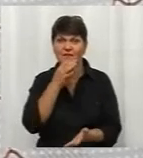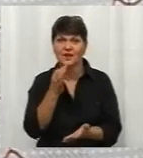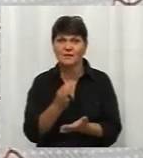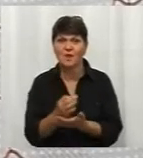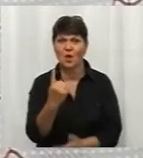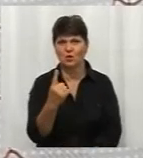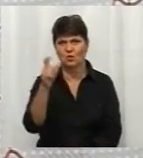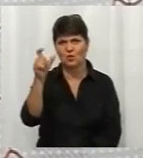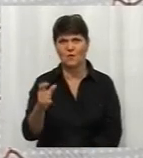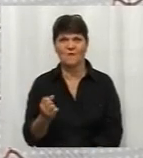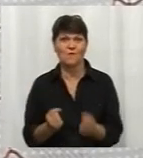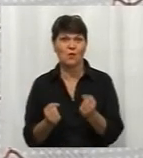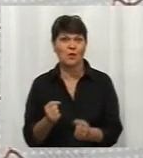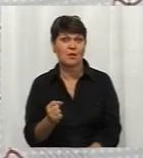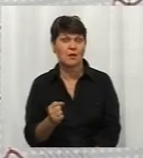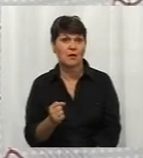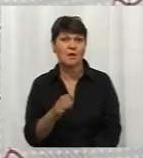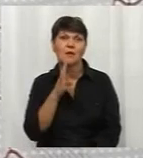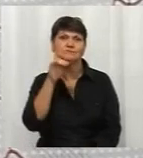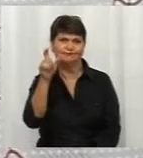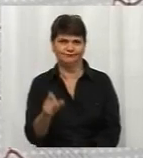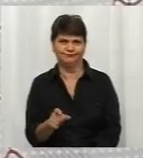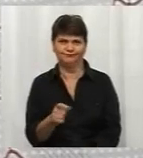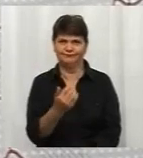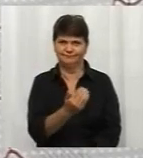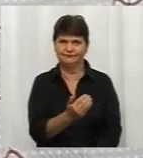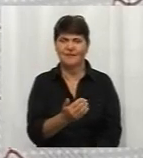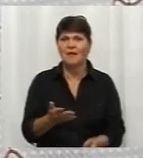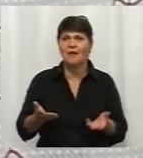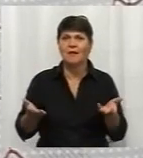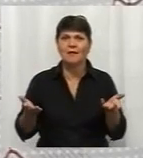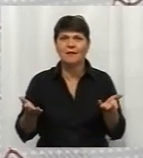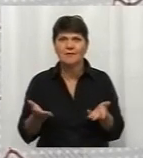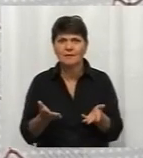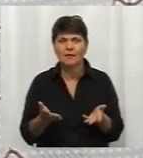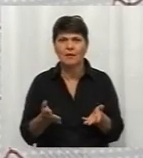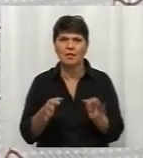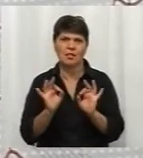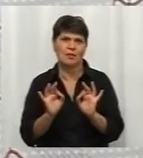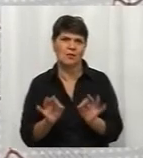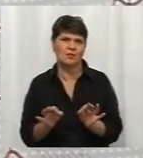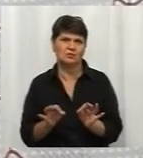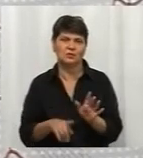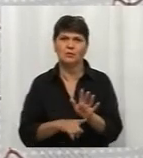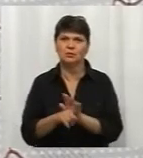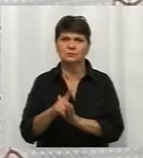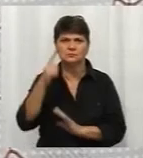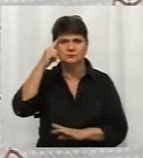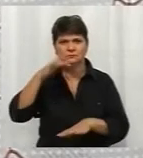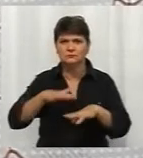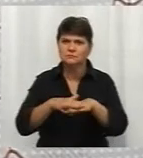одного водія, тобто водійку, яка логічно почала мислити,